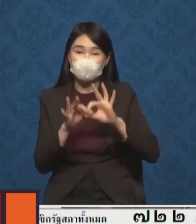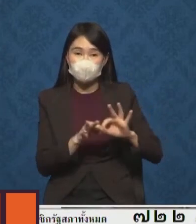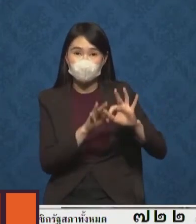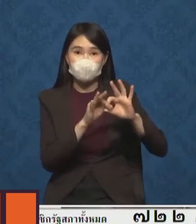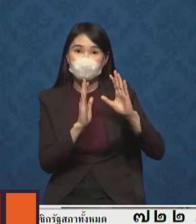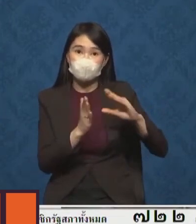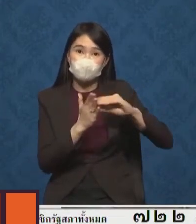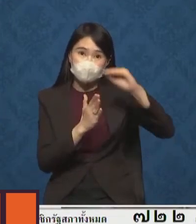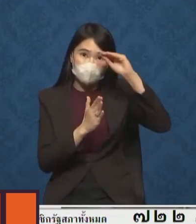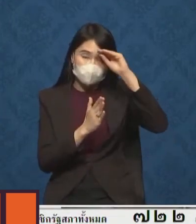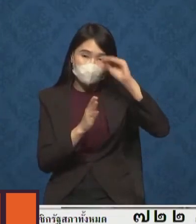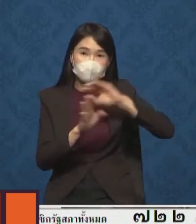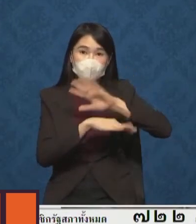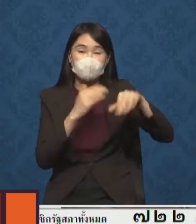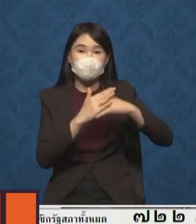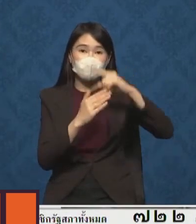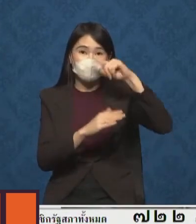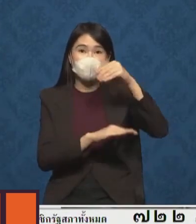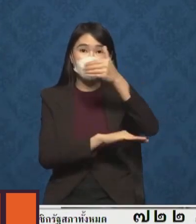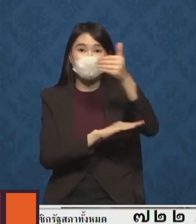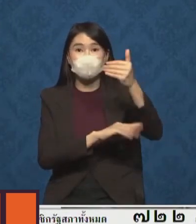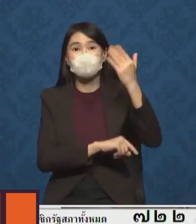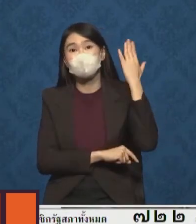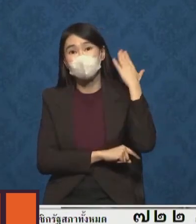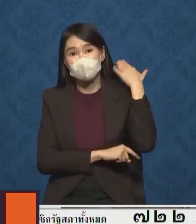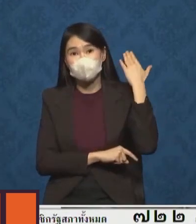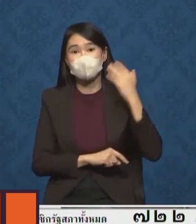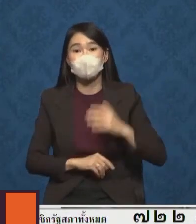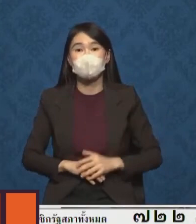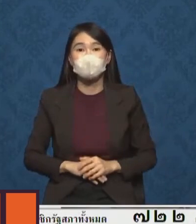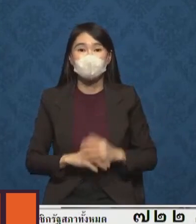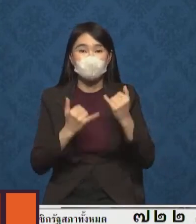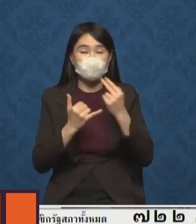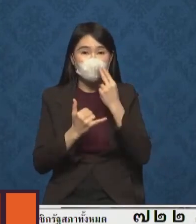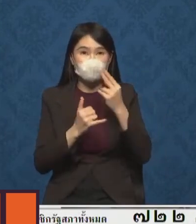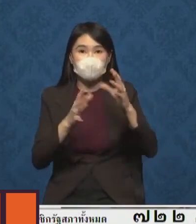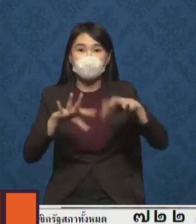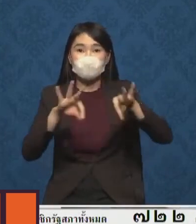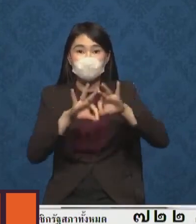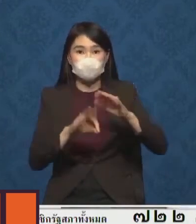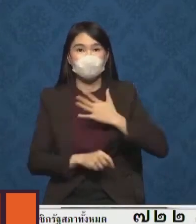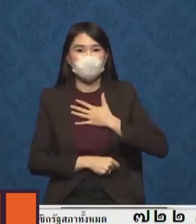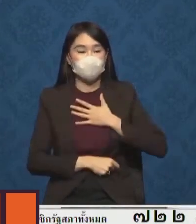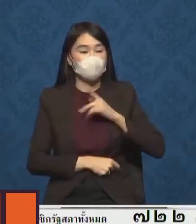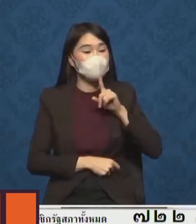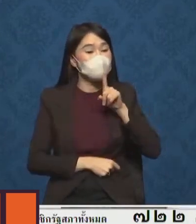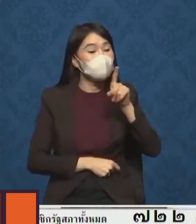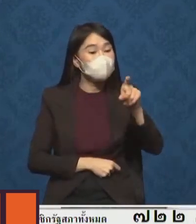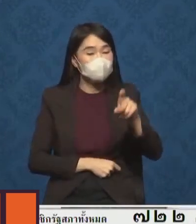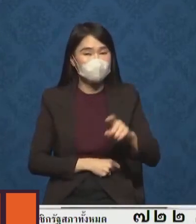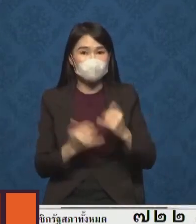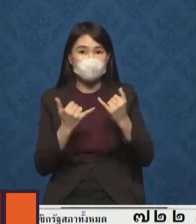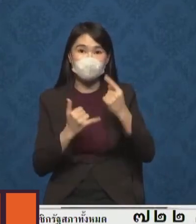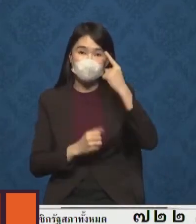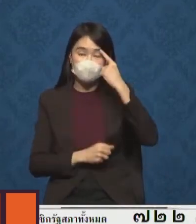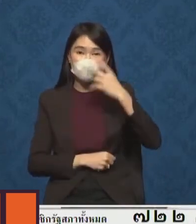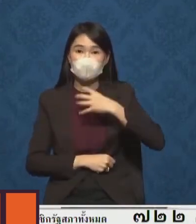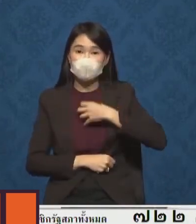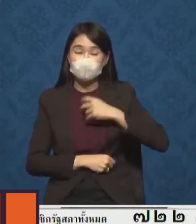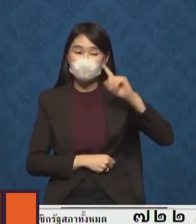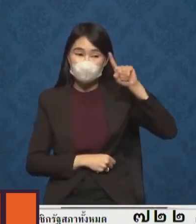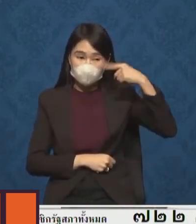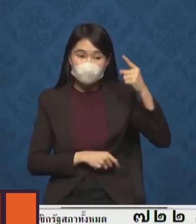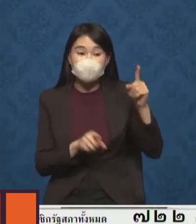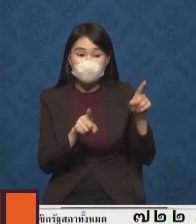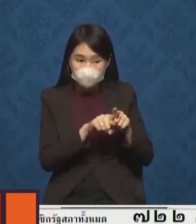าแ่งประเทศไยขณะนั้นประโยคเดยทผมถามเค้าก็คือว่าเรายังฝันเหมอนกัน